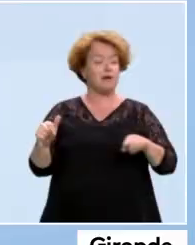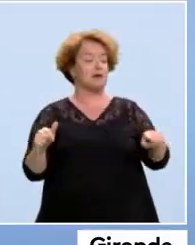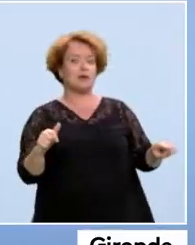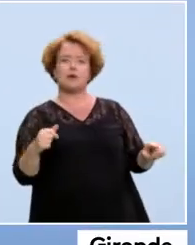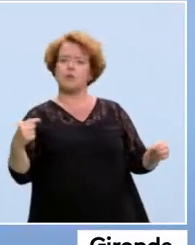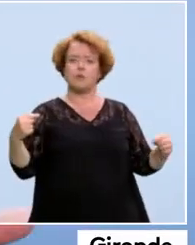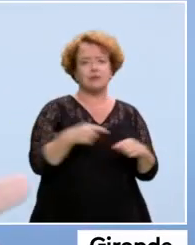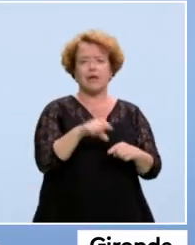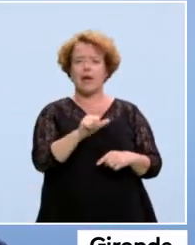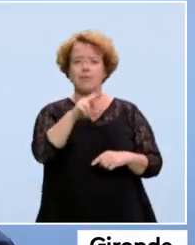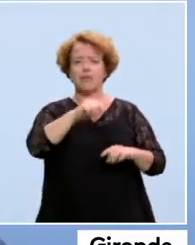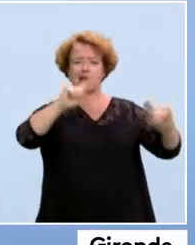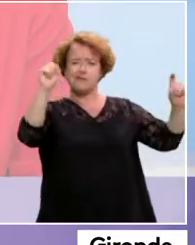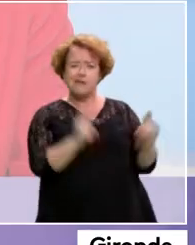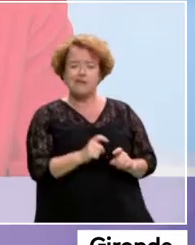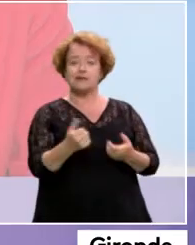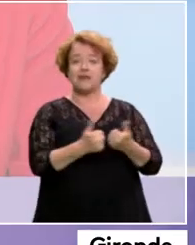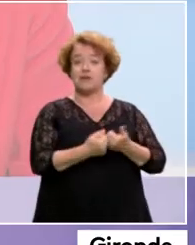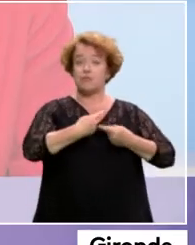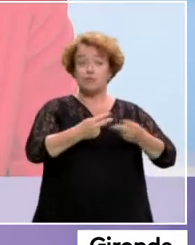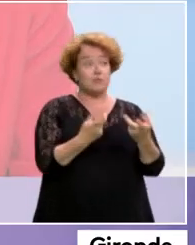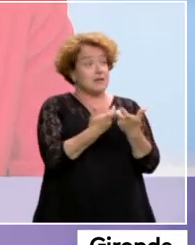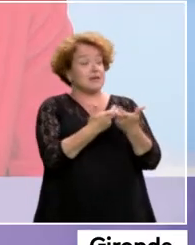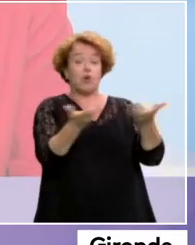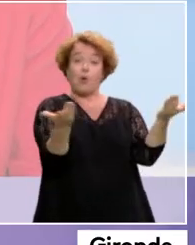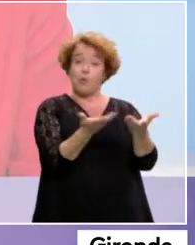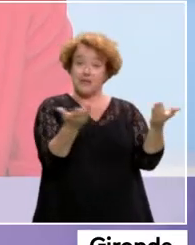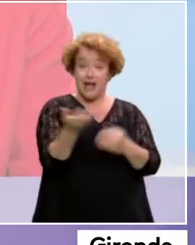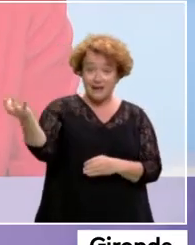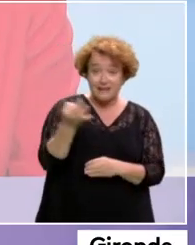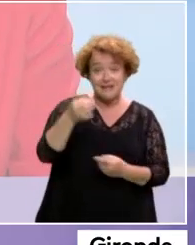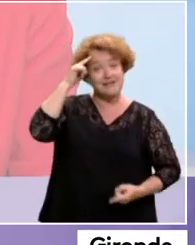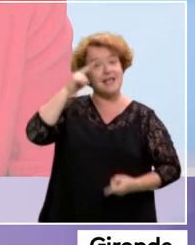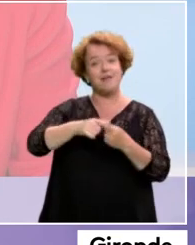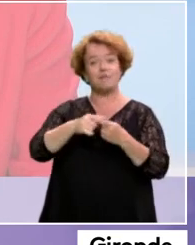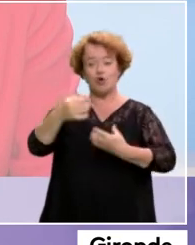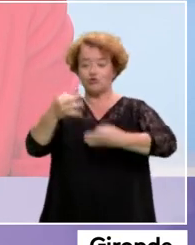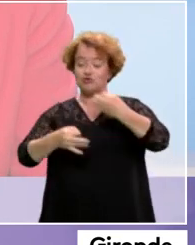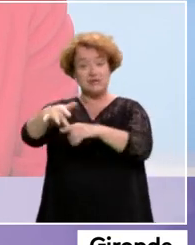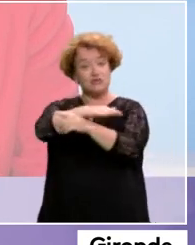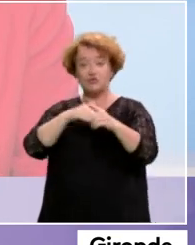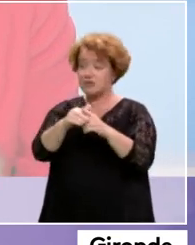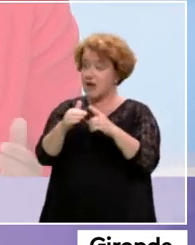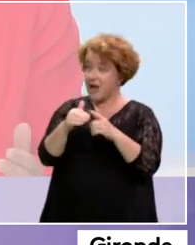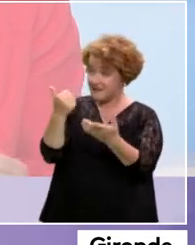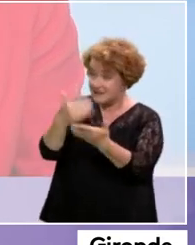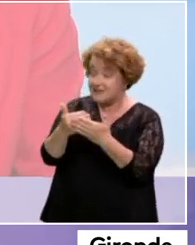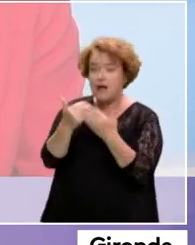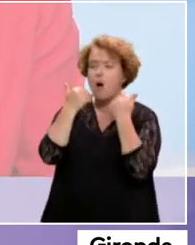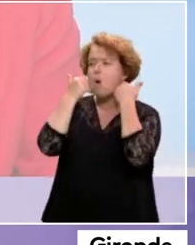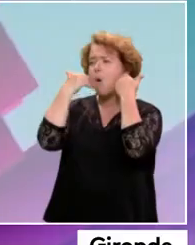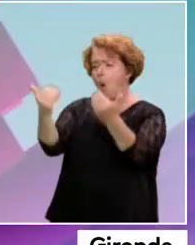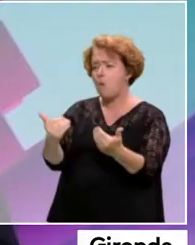rabotements des aPL les services publics on a le cas sur l'hôpital vous entendez justice sociale franchement je vous dis vous avez honte de rien en quelques